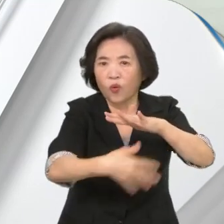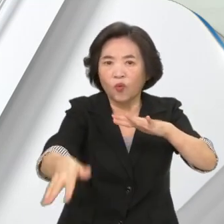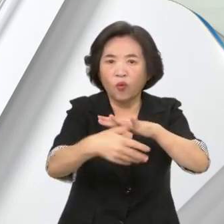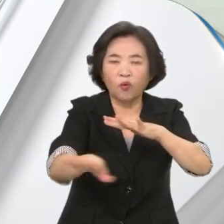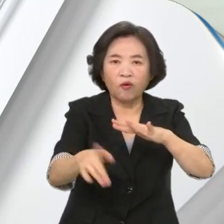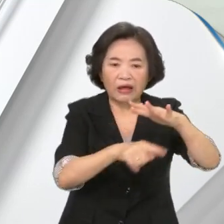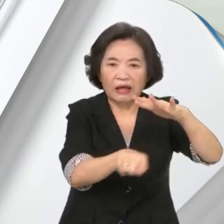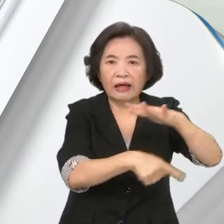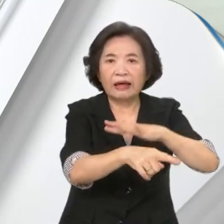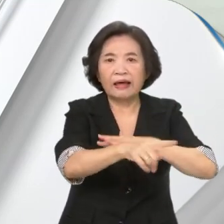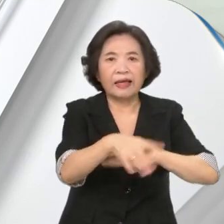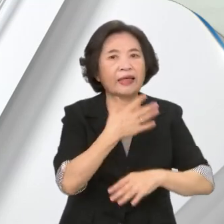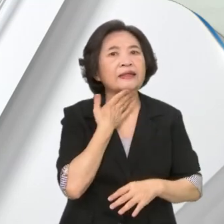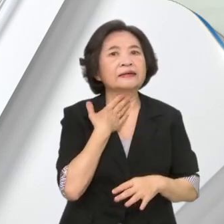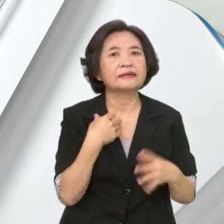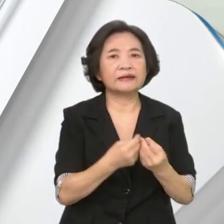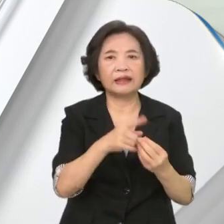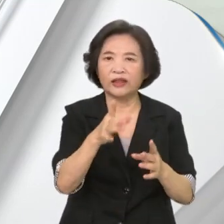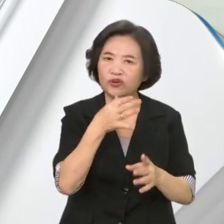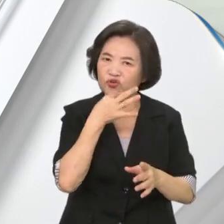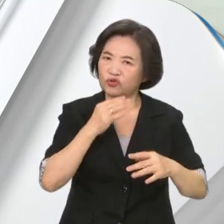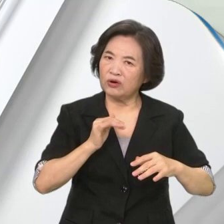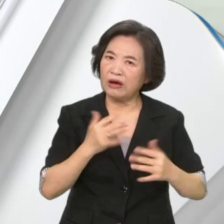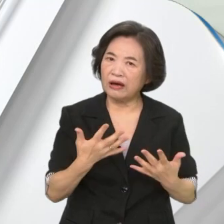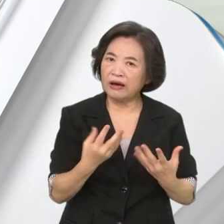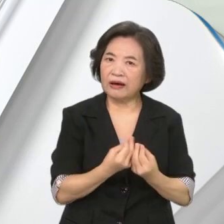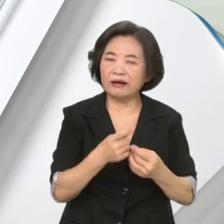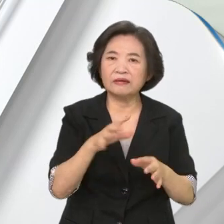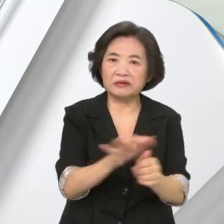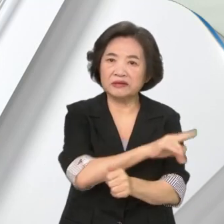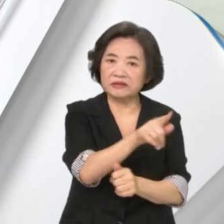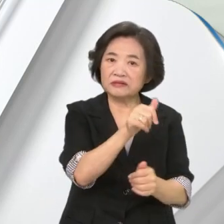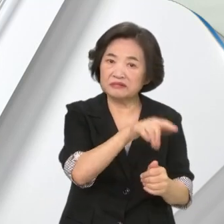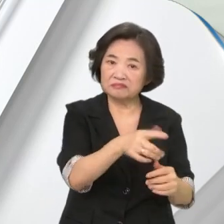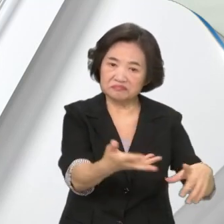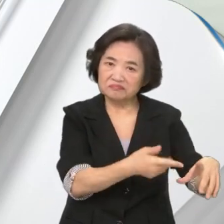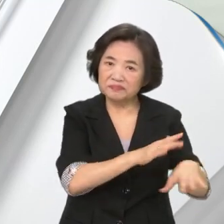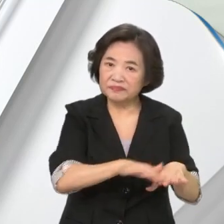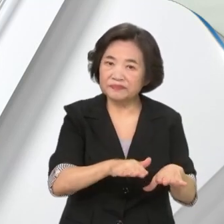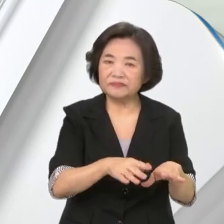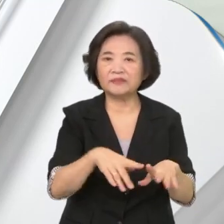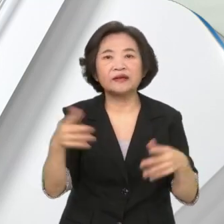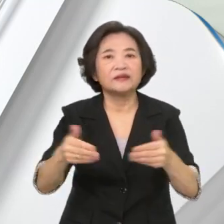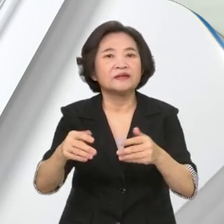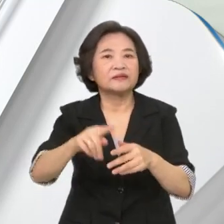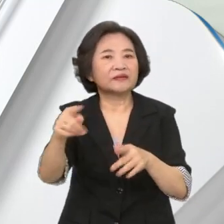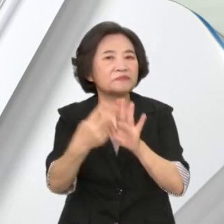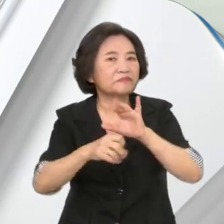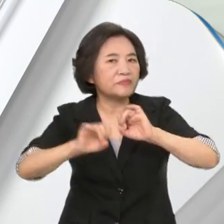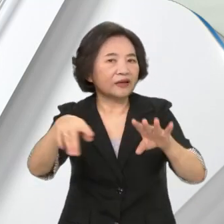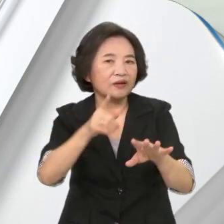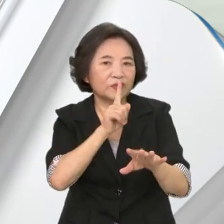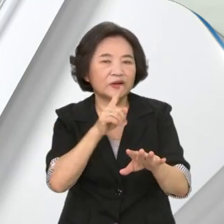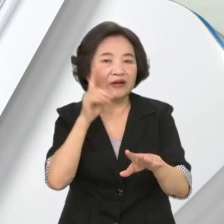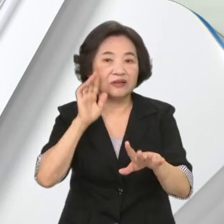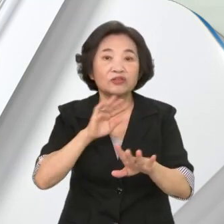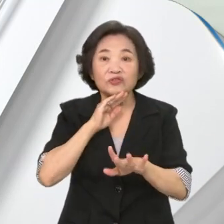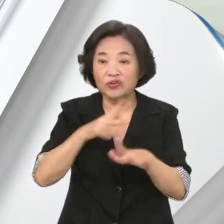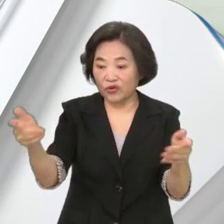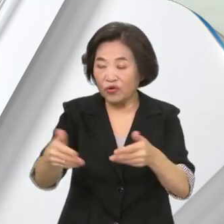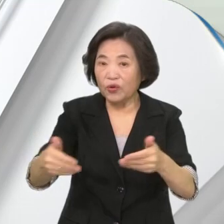至早样拍采集的居民就受骗的为影响到也采集的生态哦。不过呢，施工单位始终向公所系表示